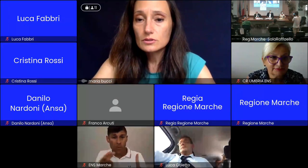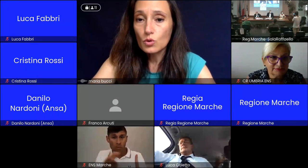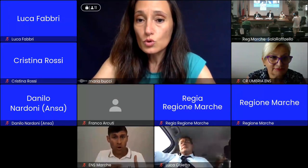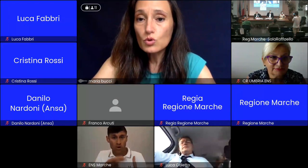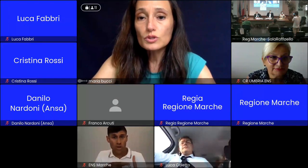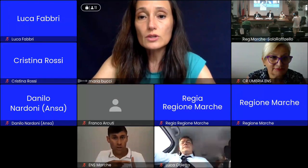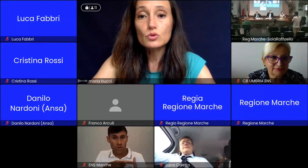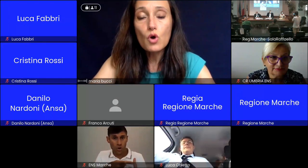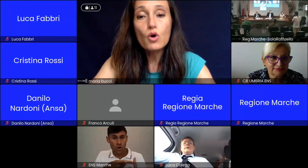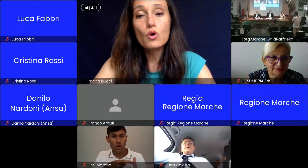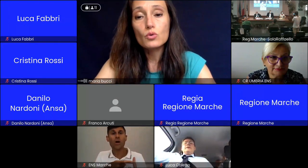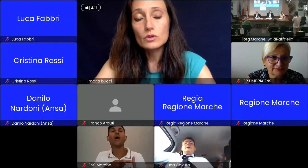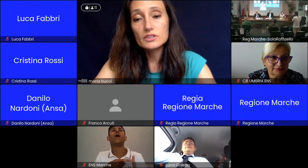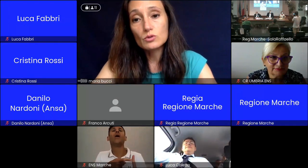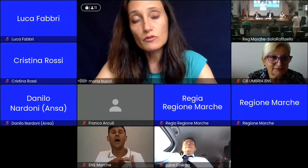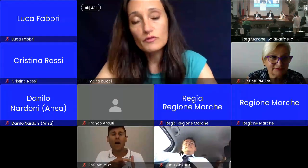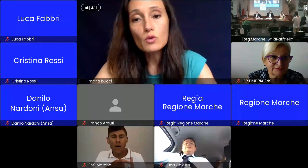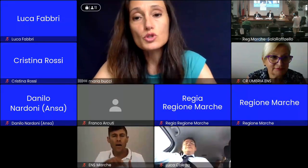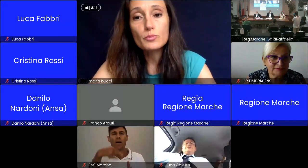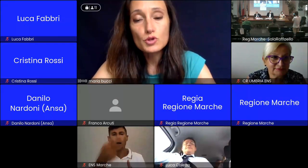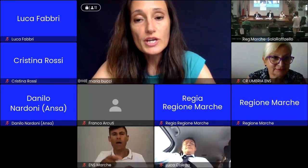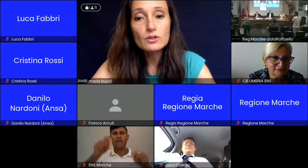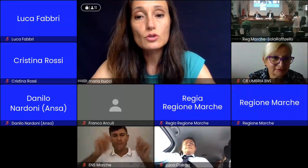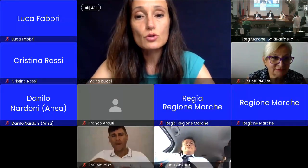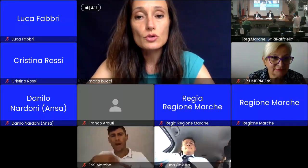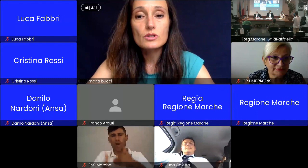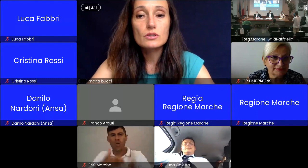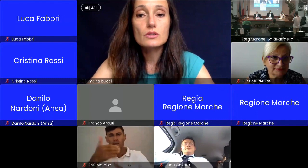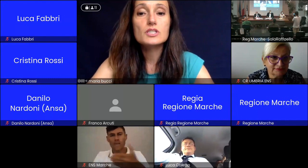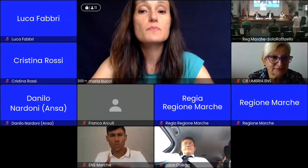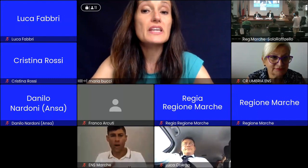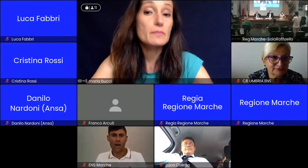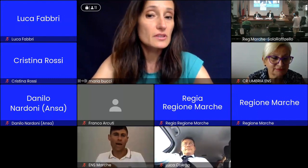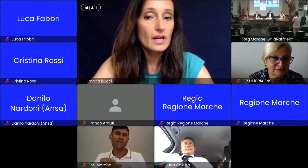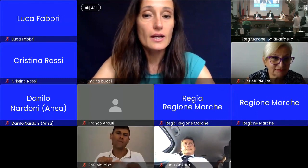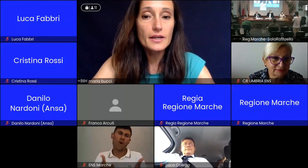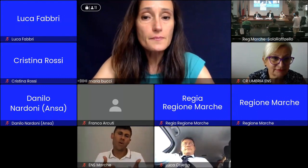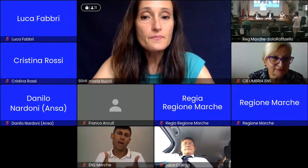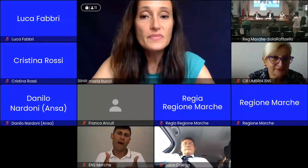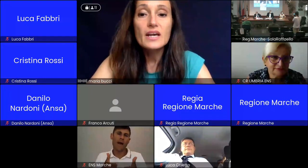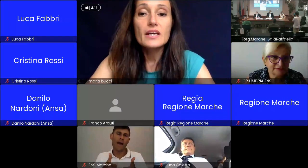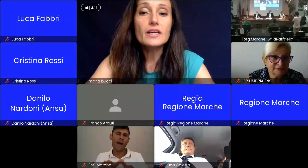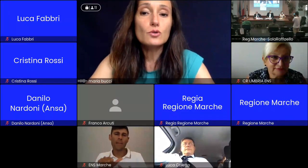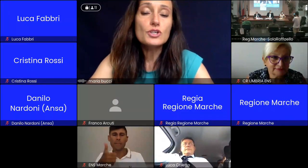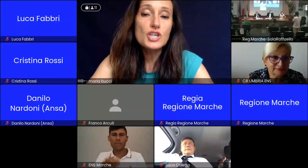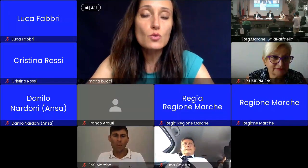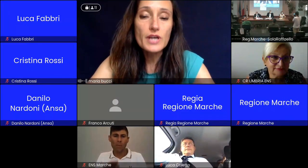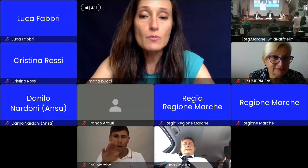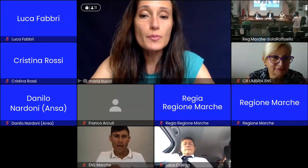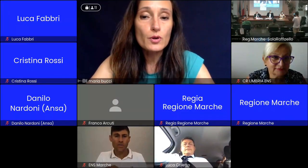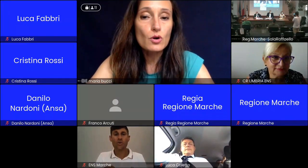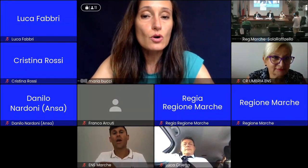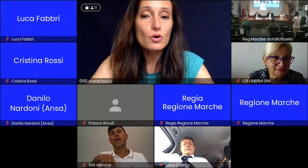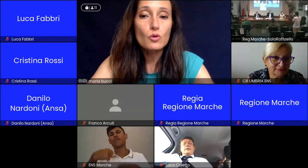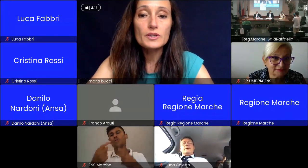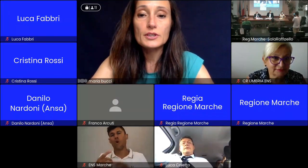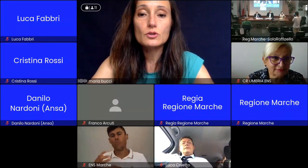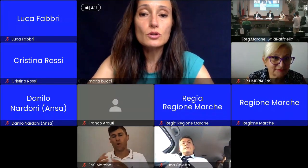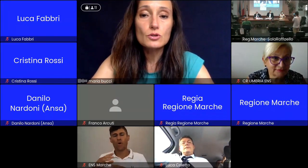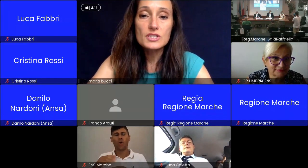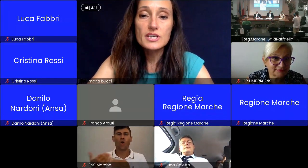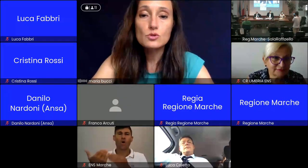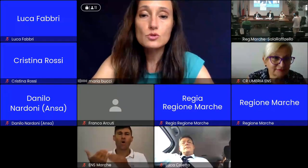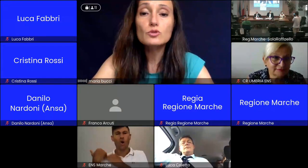hanno con noi dato avvio a questo progetto sperimentale che noi ci auguriamo però,